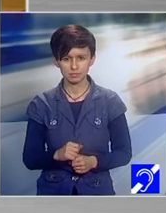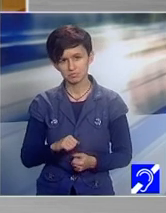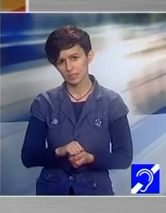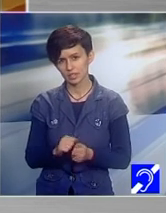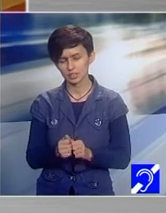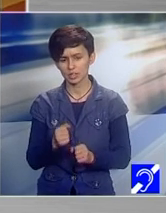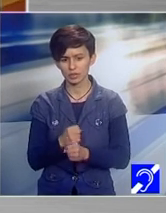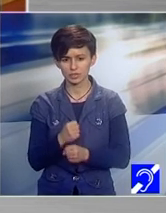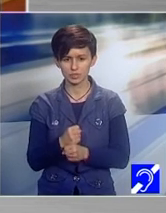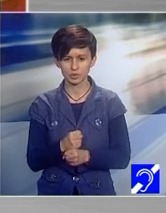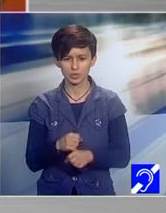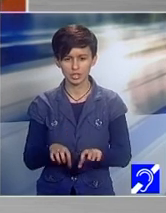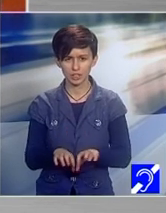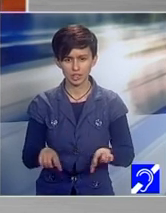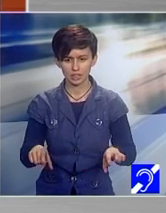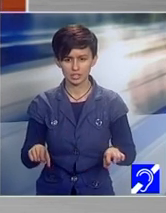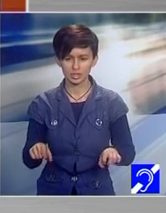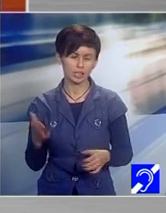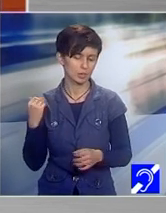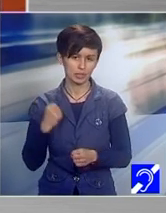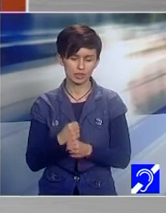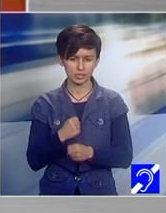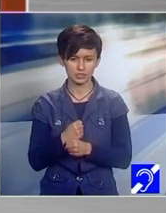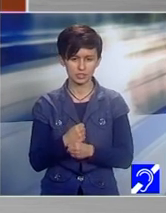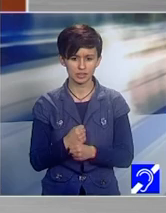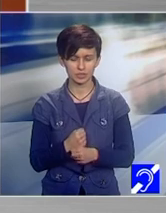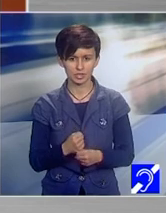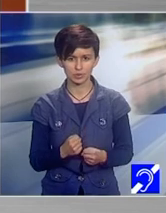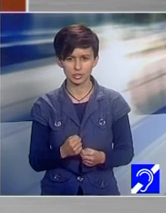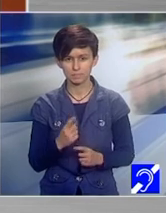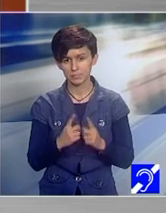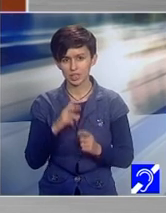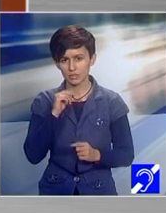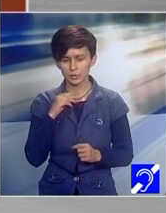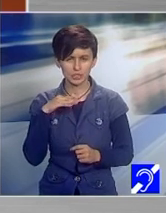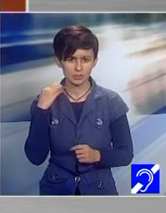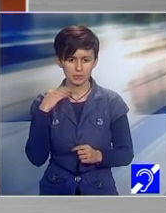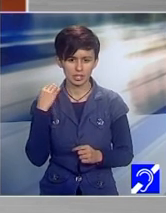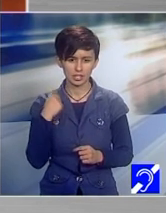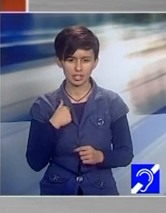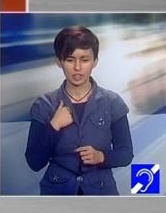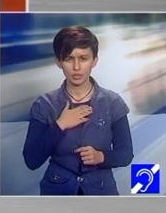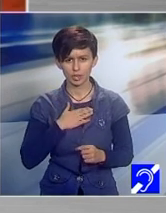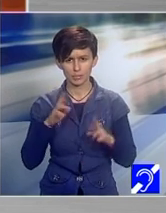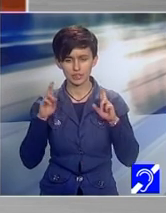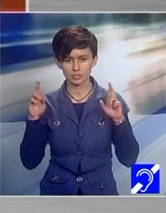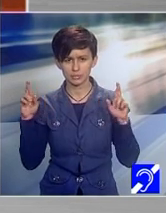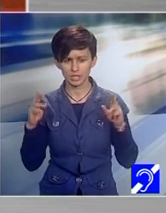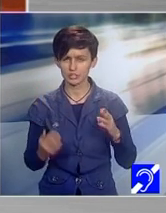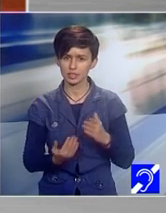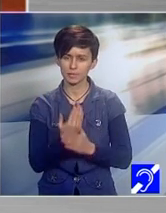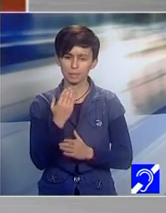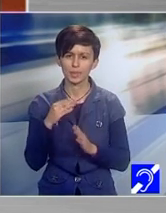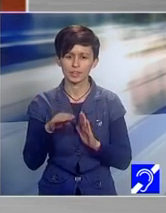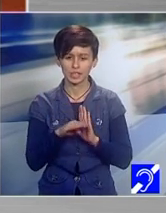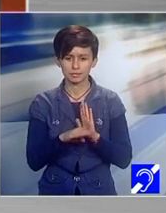preparat salam, de exemplu, dacă vorbim despre carne. Eu nădăjduiesc că noile prevederi